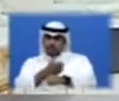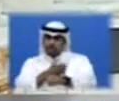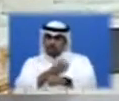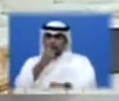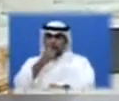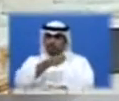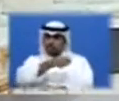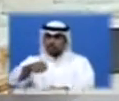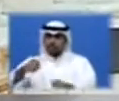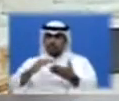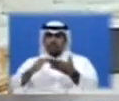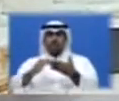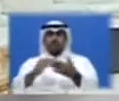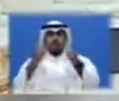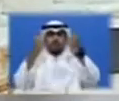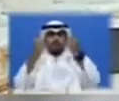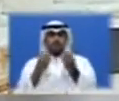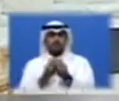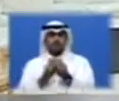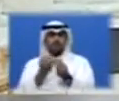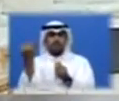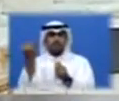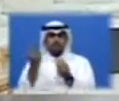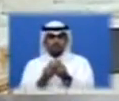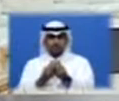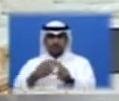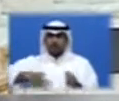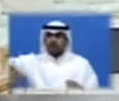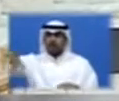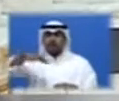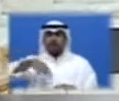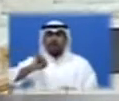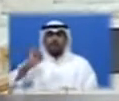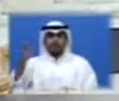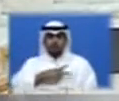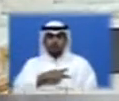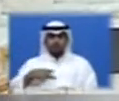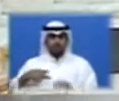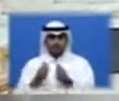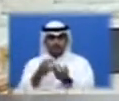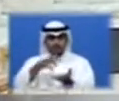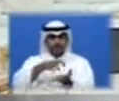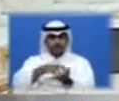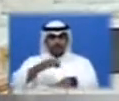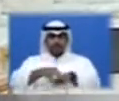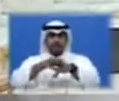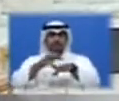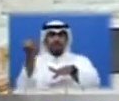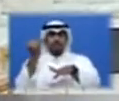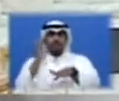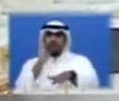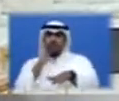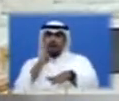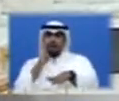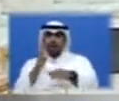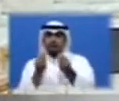سواء رأب الصد بين الدول وبين الحكومات وأيضا ما يقوم فيه من